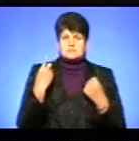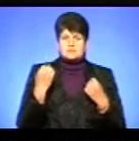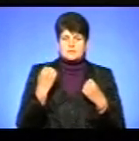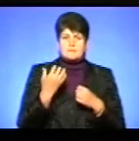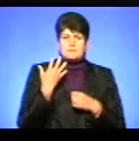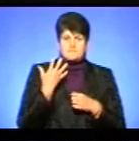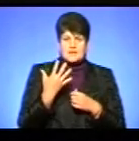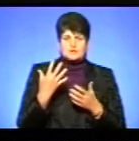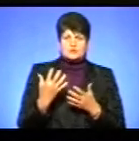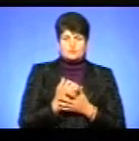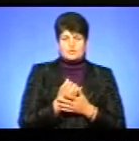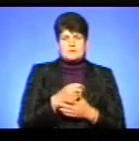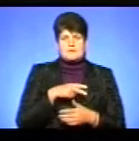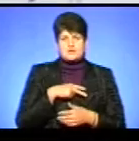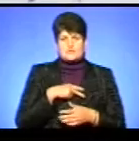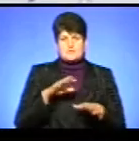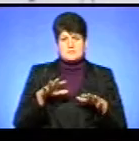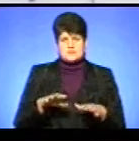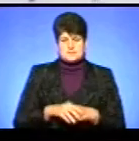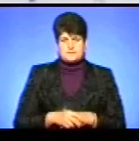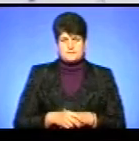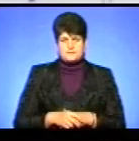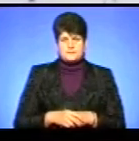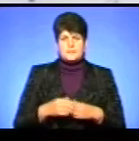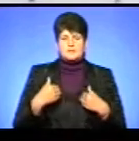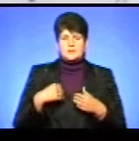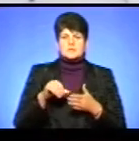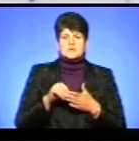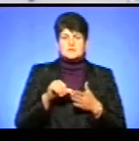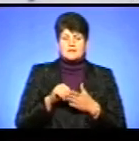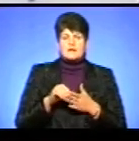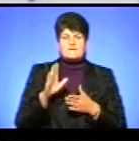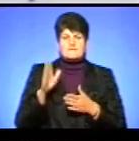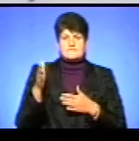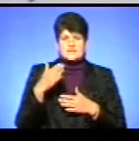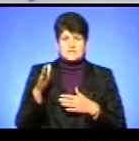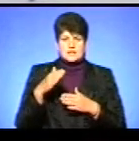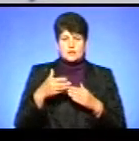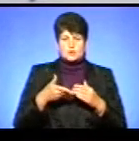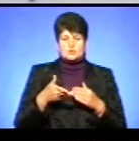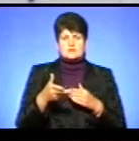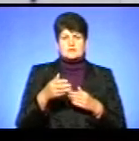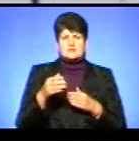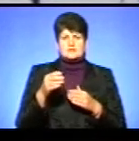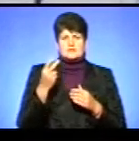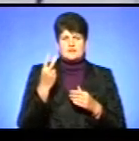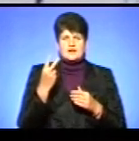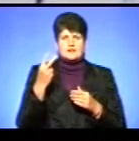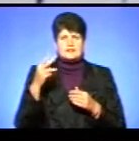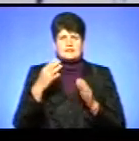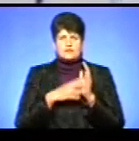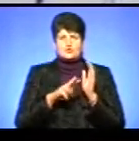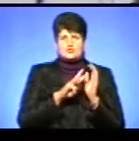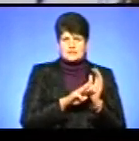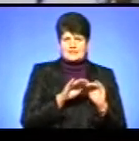П'ятеро з них здобули призові місця. Ми традиційно представляємо вітрильну дошку у двох класах. Це Бігтехно 293, це дитячий клас,